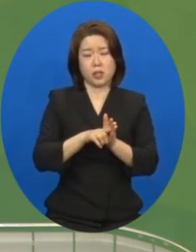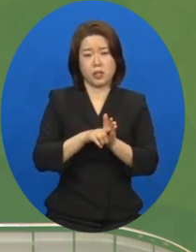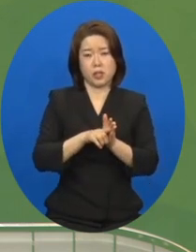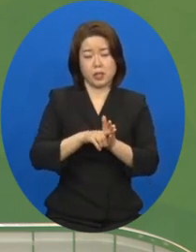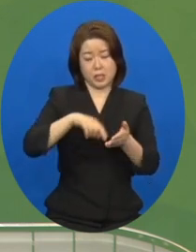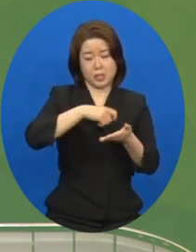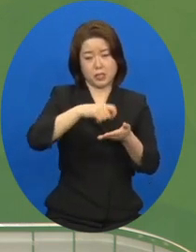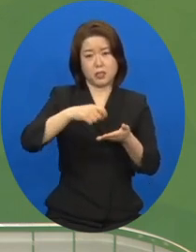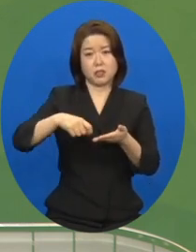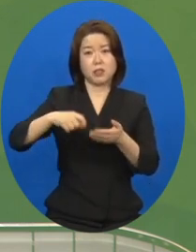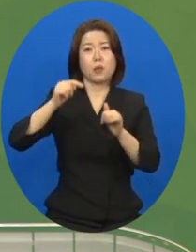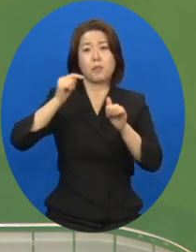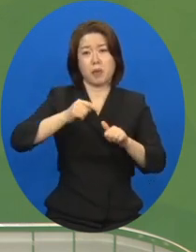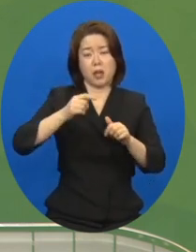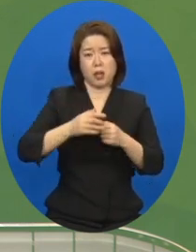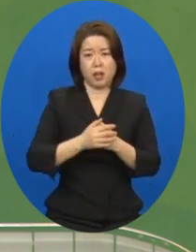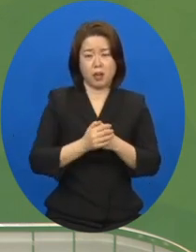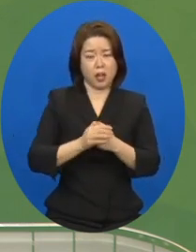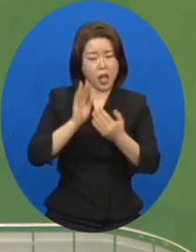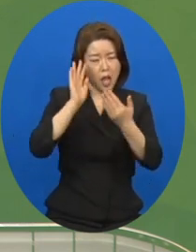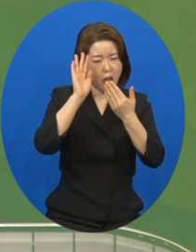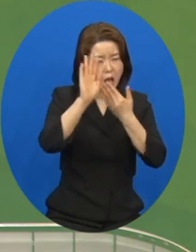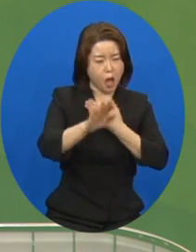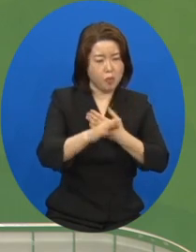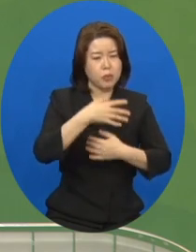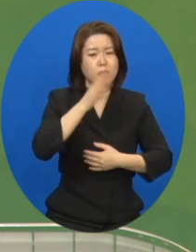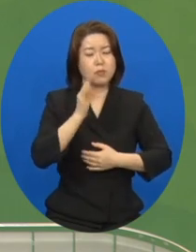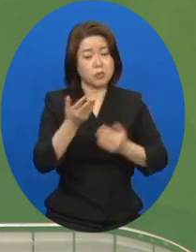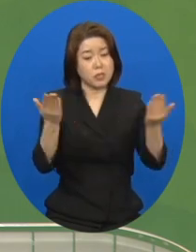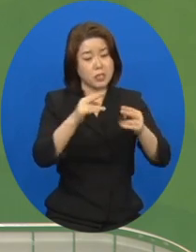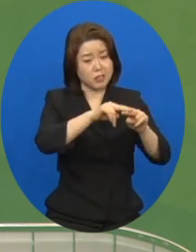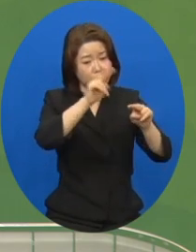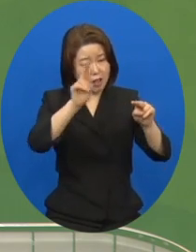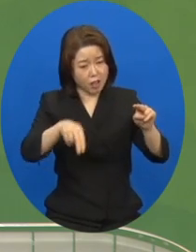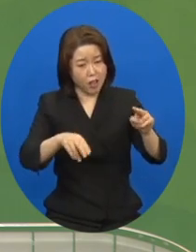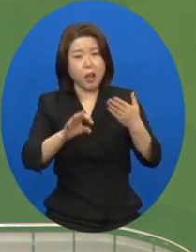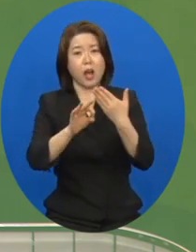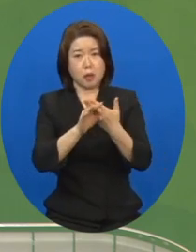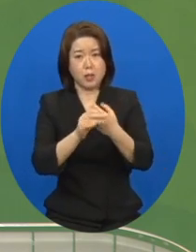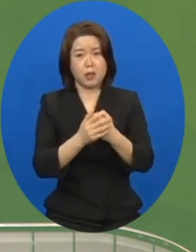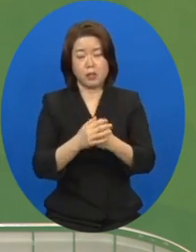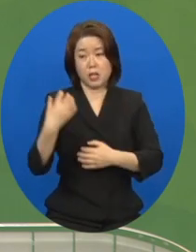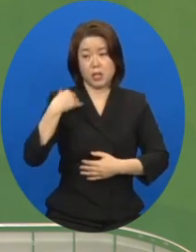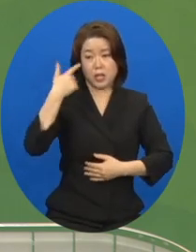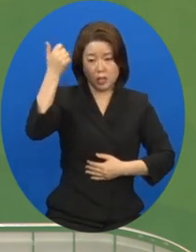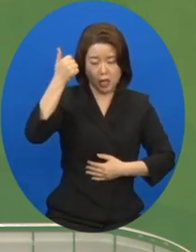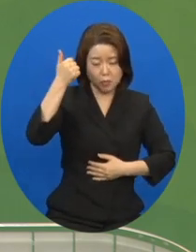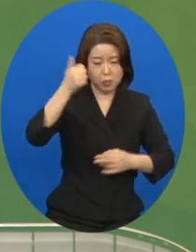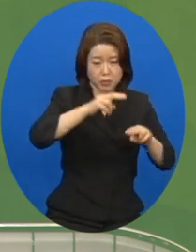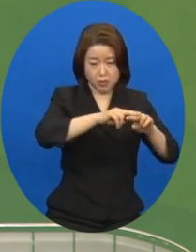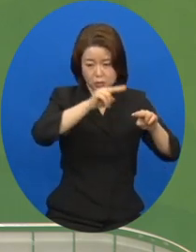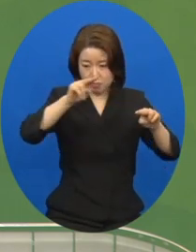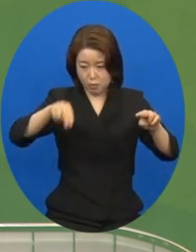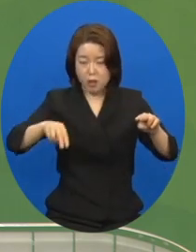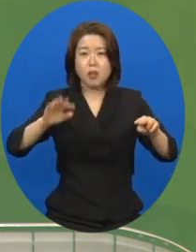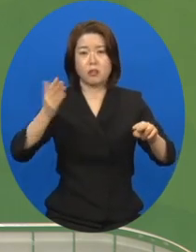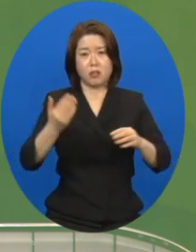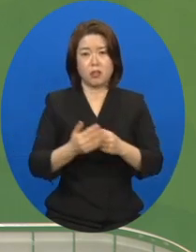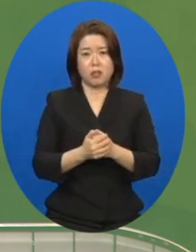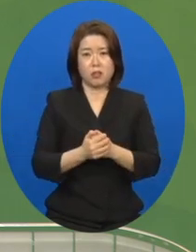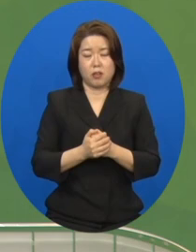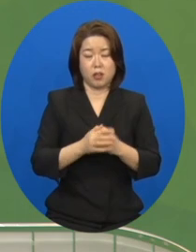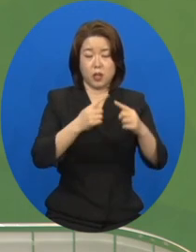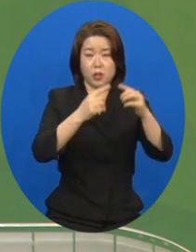거더라고. 이제 은퇴할 때가 오면 이제는 담임 목사의 자리에서 떠나야 되는 거예요.